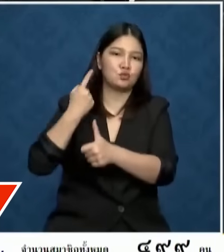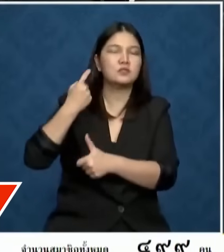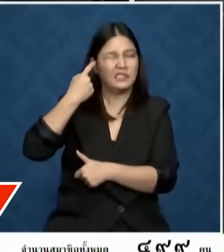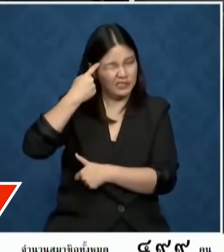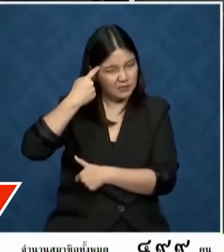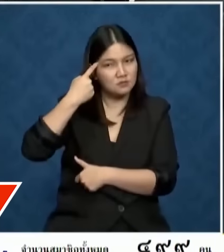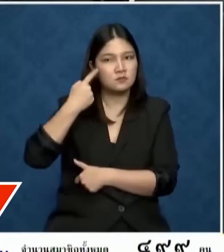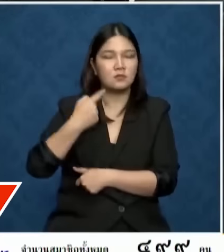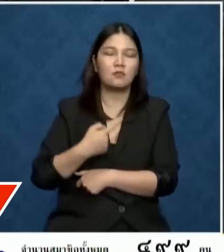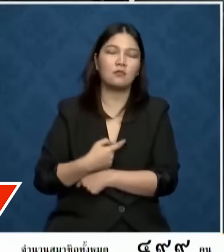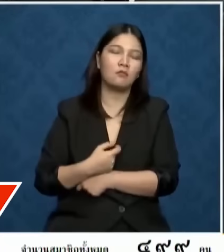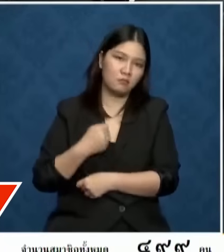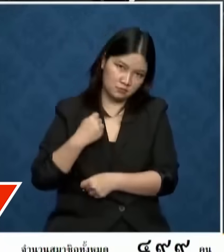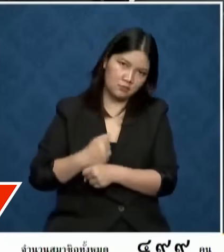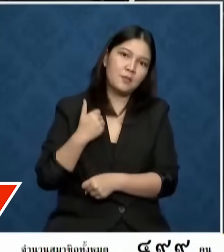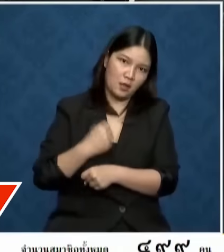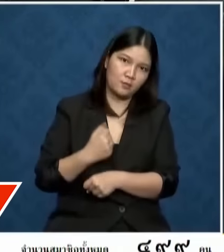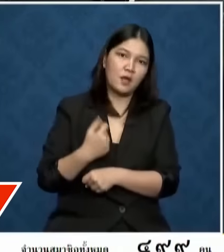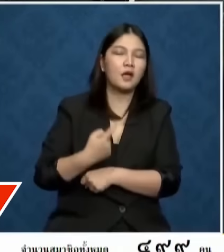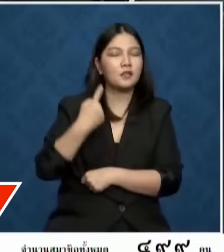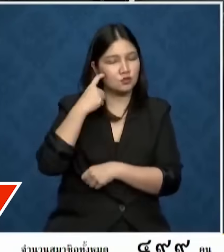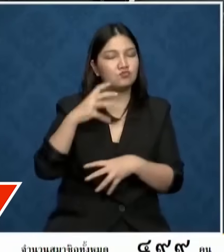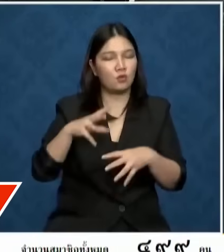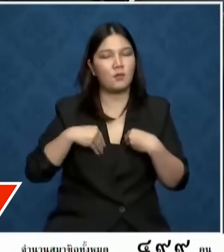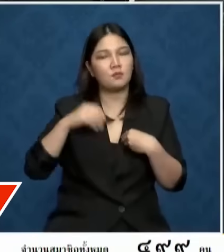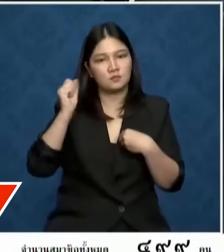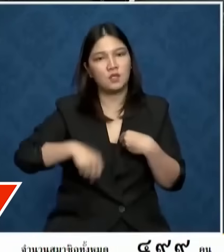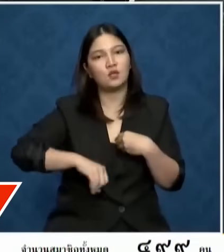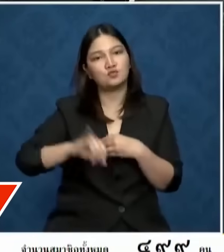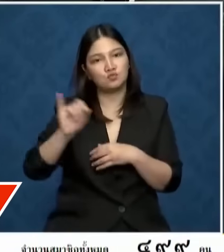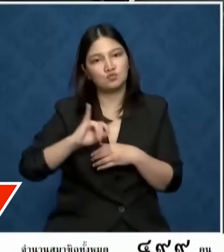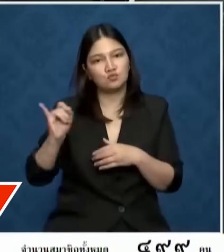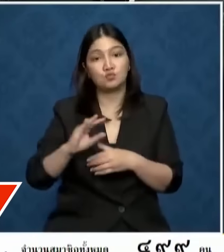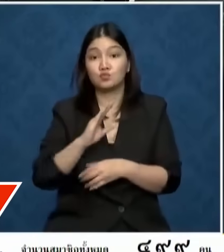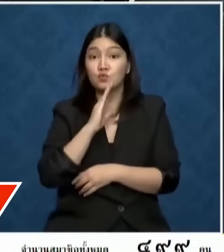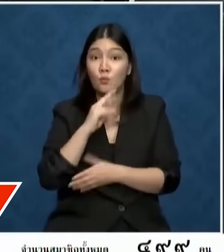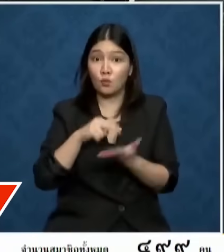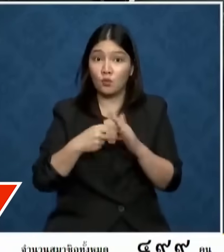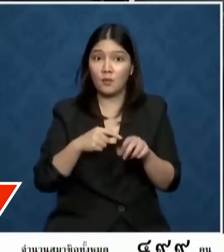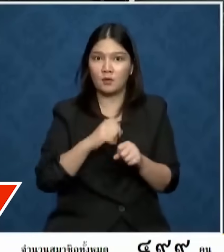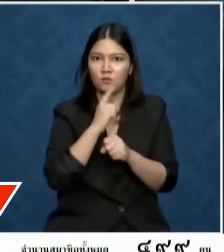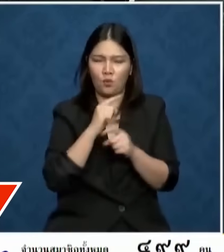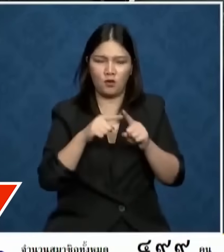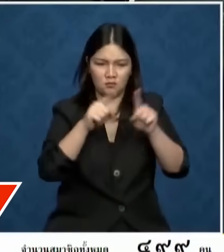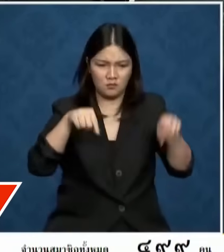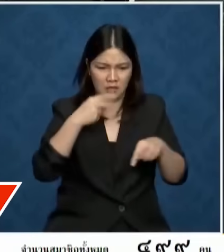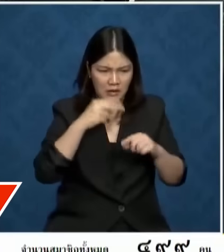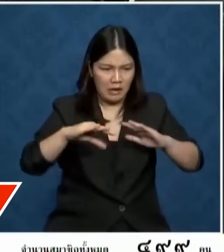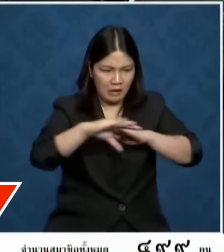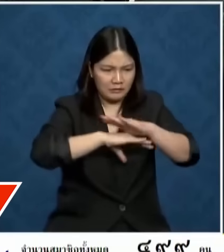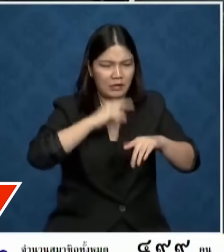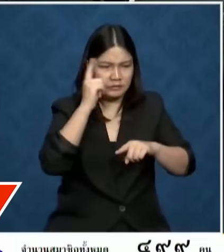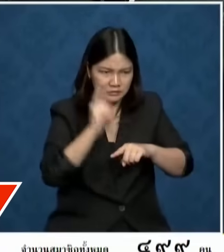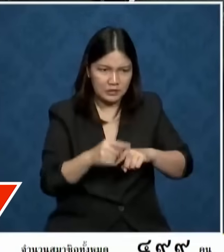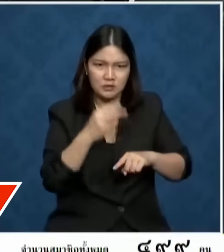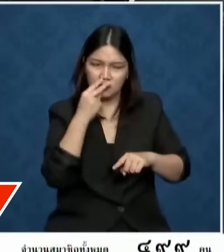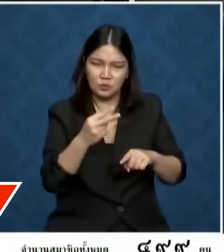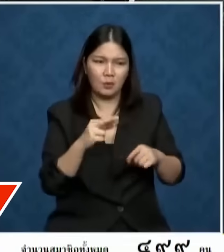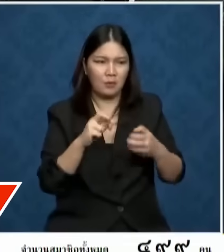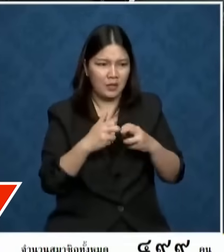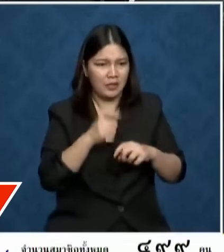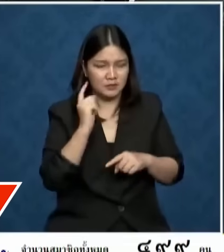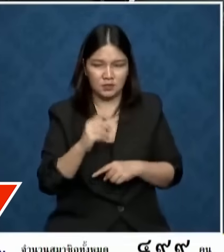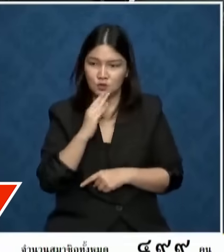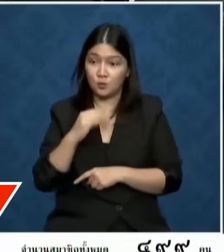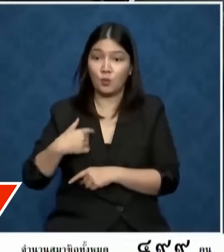ที่ผมต้องยกตัวอย่างว่าถ้าเกิดว่ามีข้อมูลข้อเท็จจริงเกิดขึ้นที่ปปทเห็นต่าง